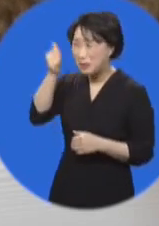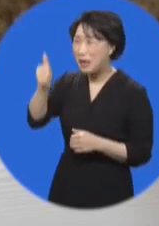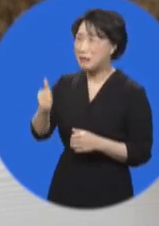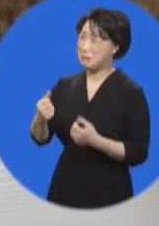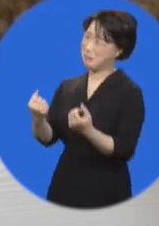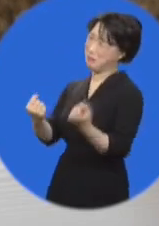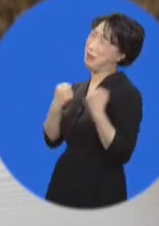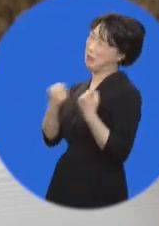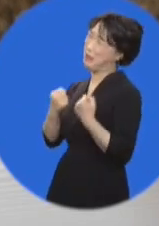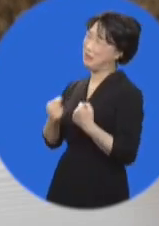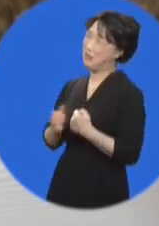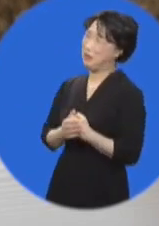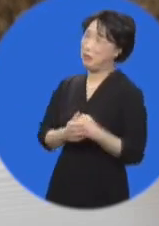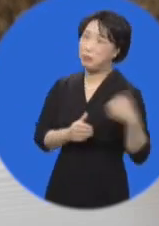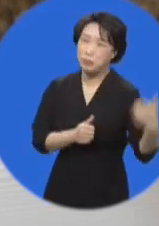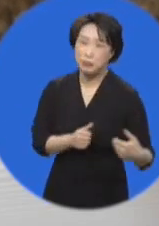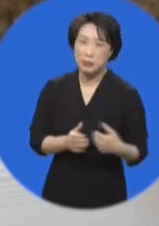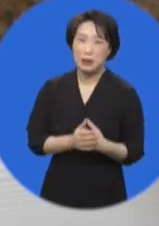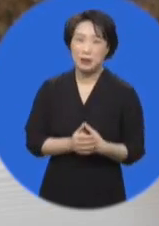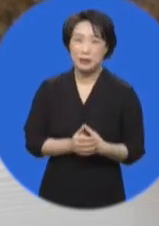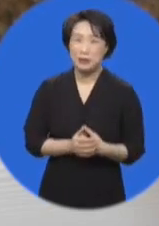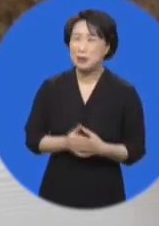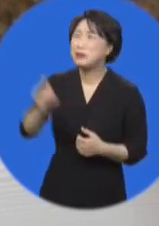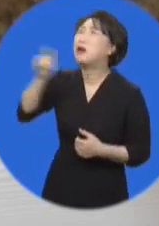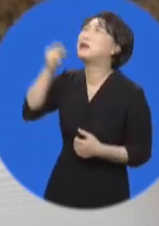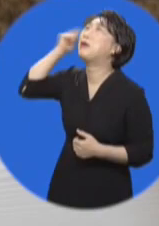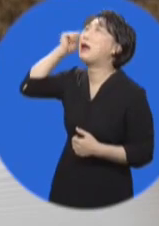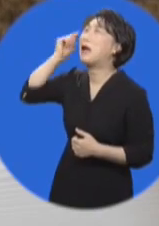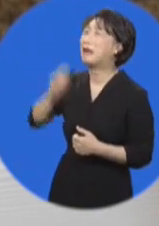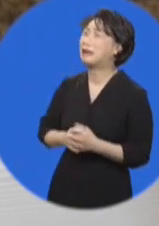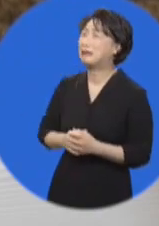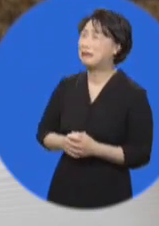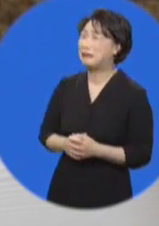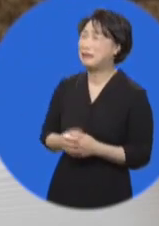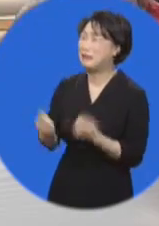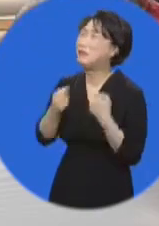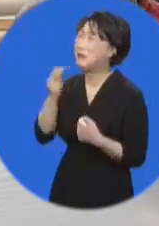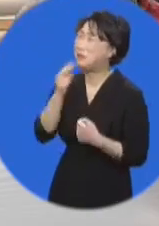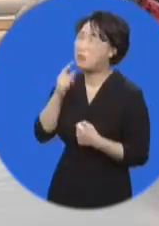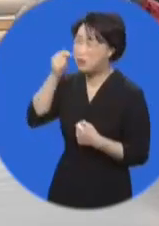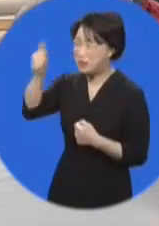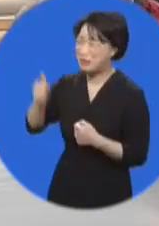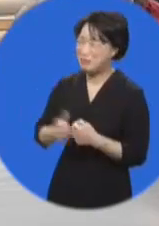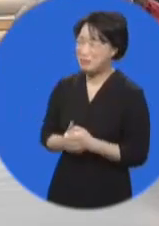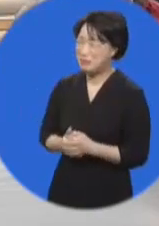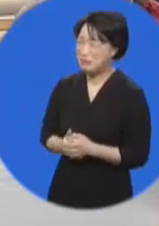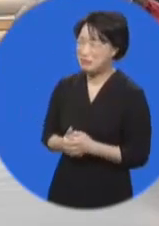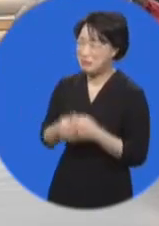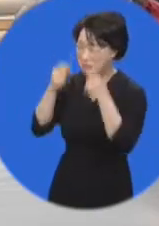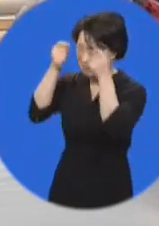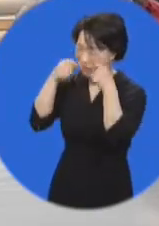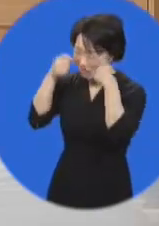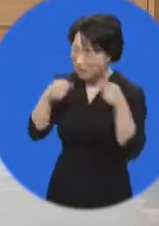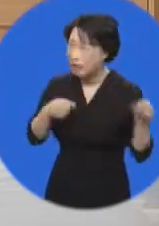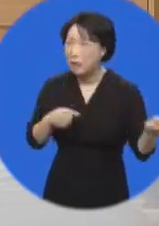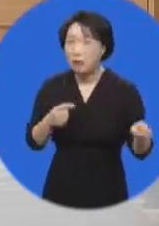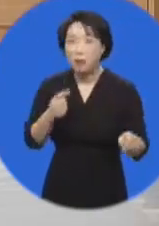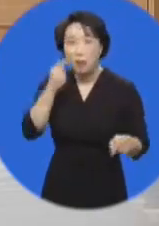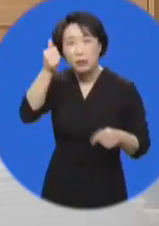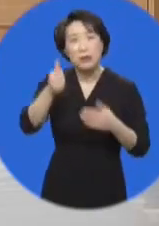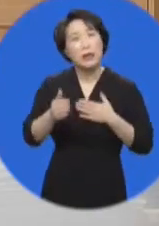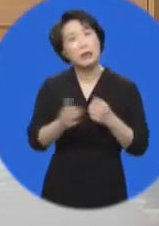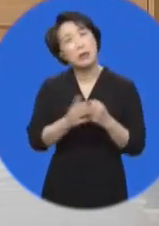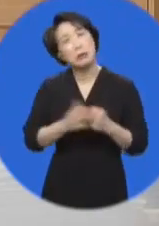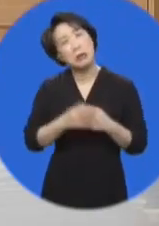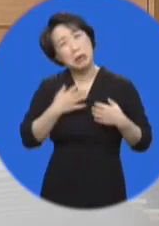목사님이나 건강하세요. 전화는 못으로 했어요. 기력도 없는데. 그냥 뭐 또 목사 때문에